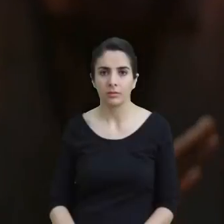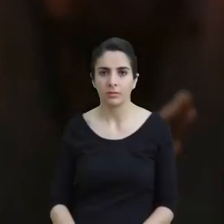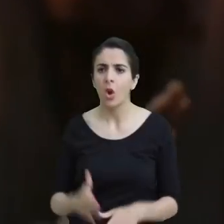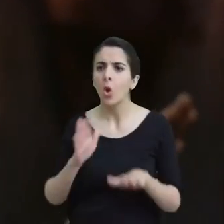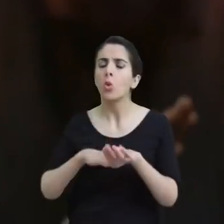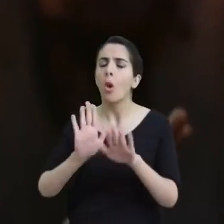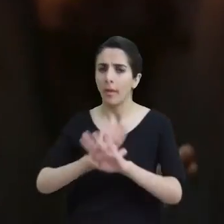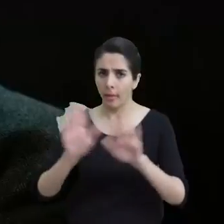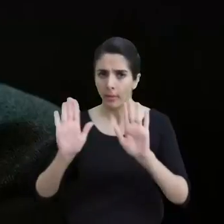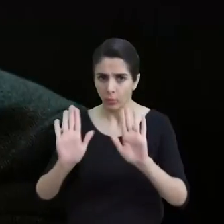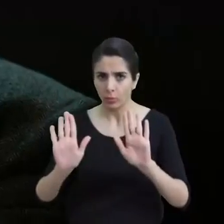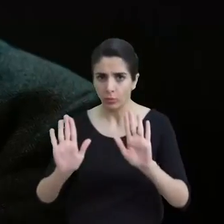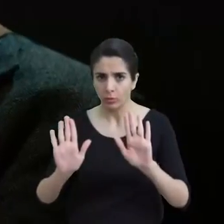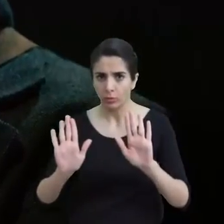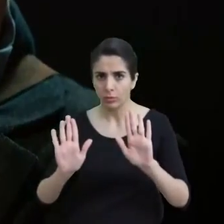Dokunma Artin'e.